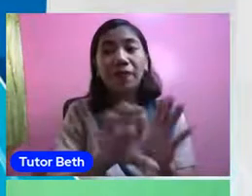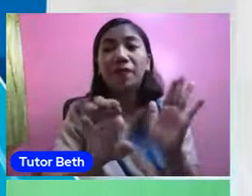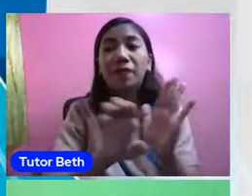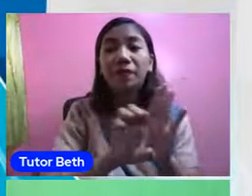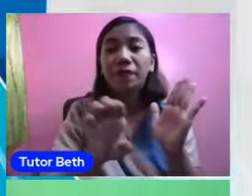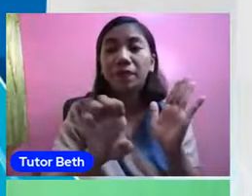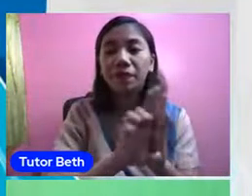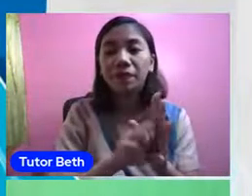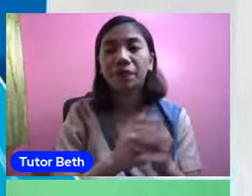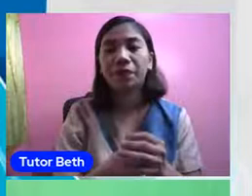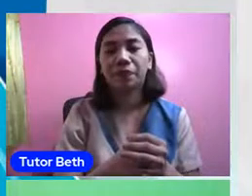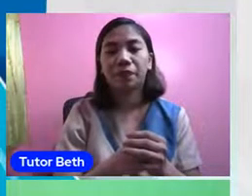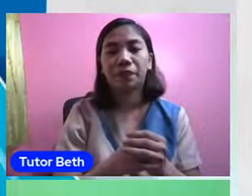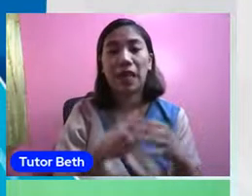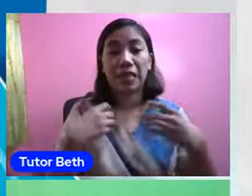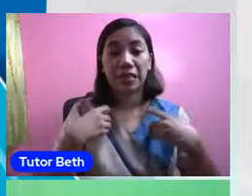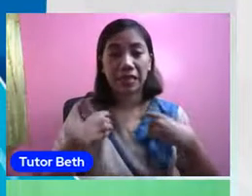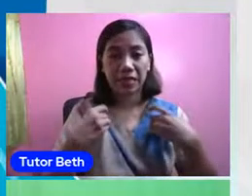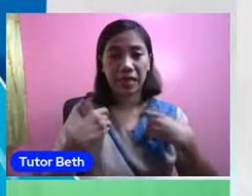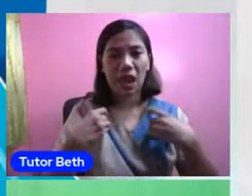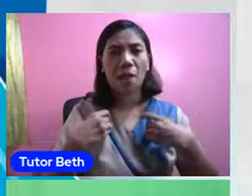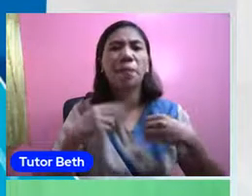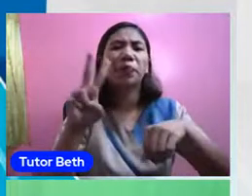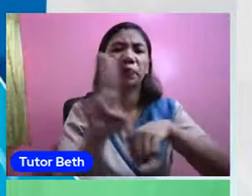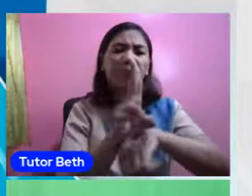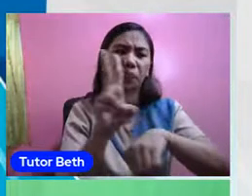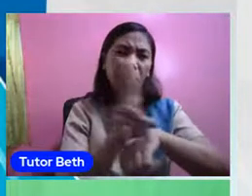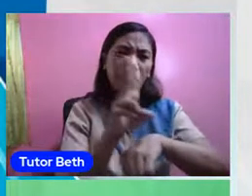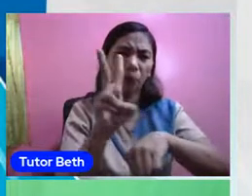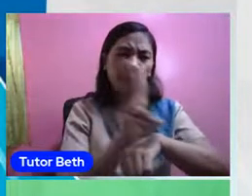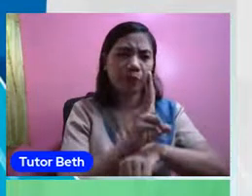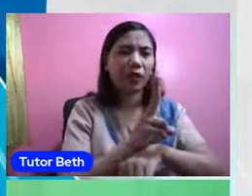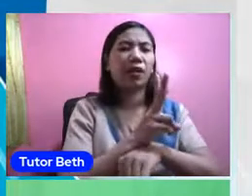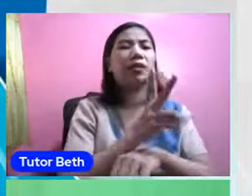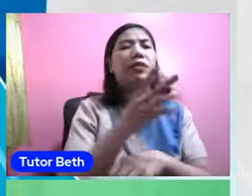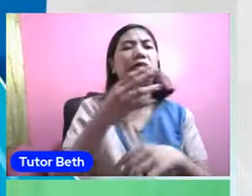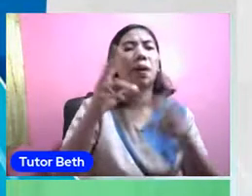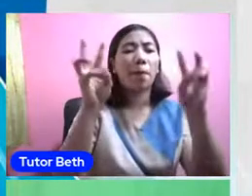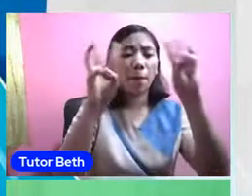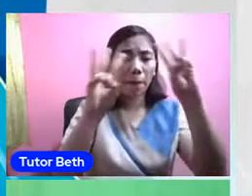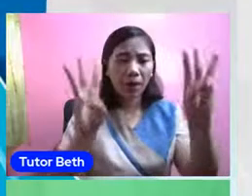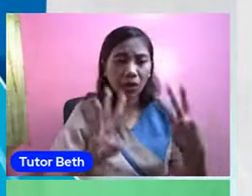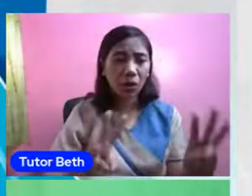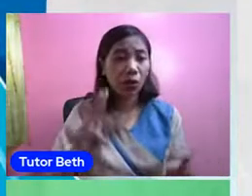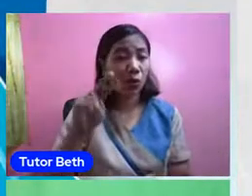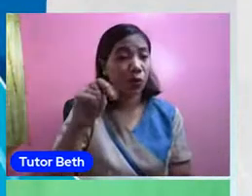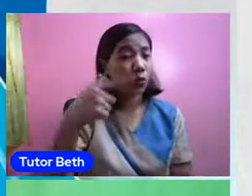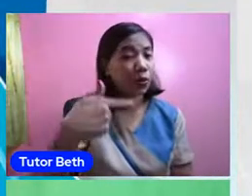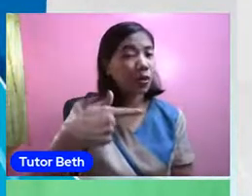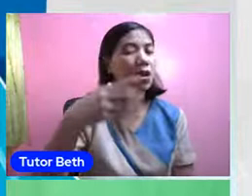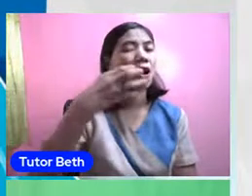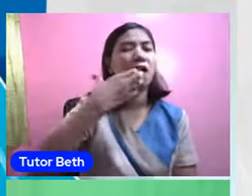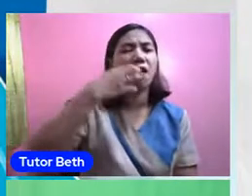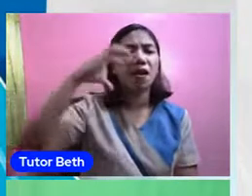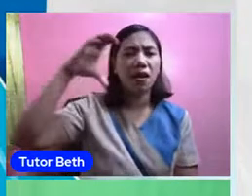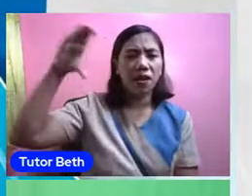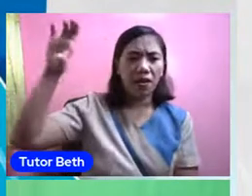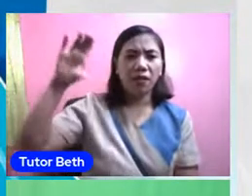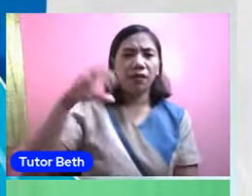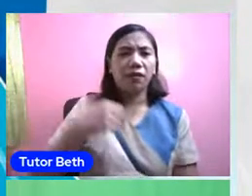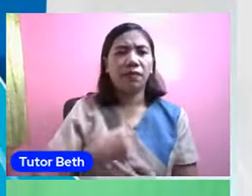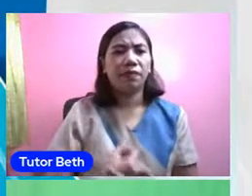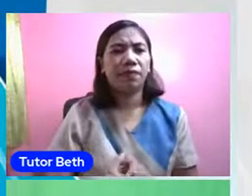mga damit na pwede nating gamitin sa panahon ng tag-araw o tag-init. Okay, sunod.